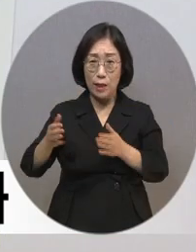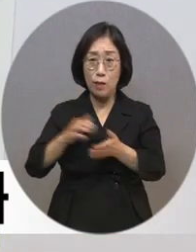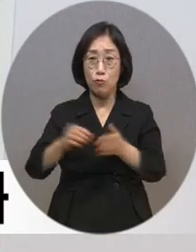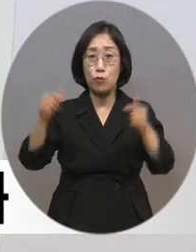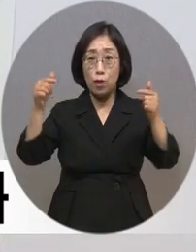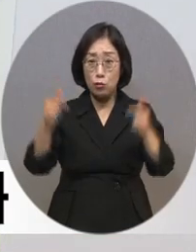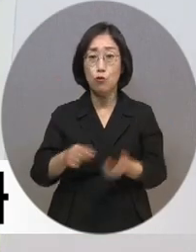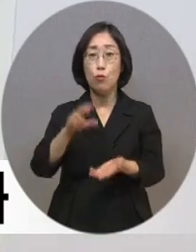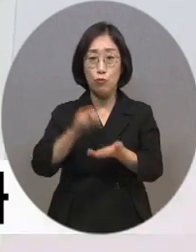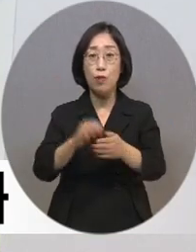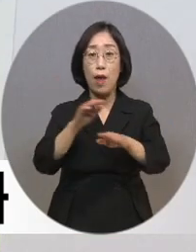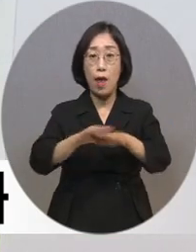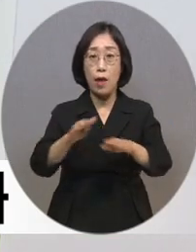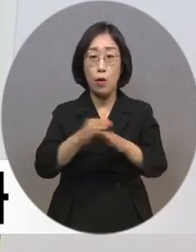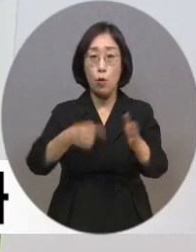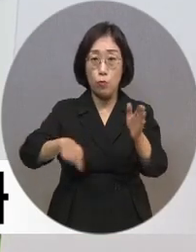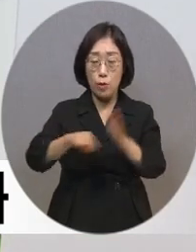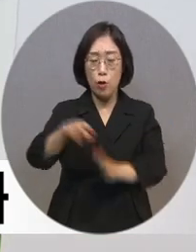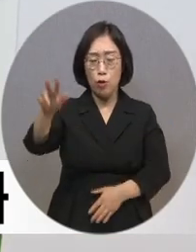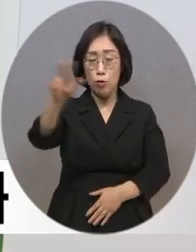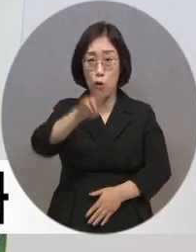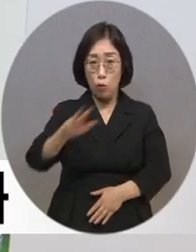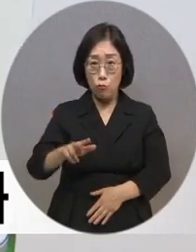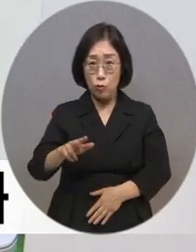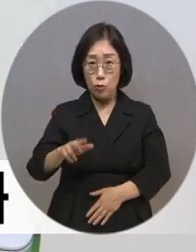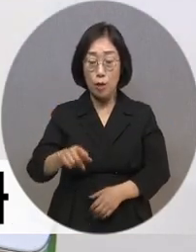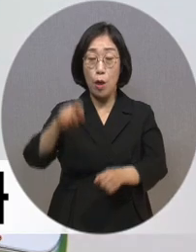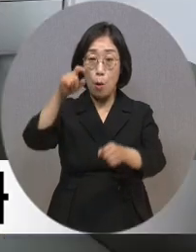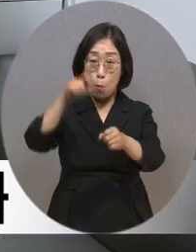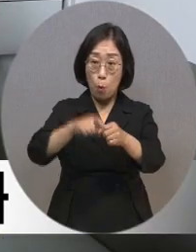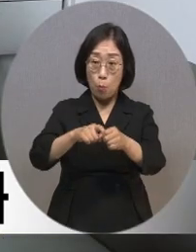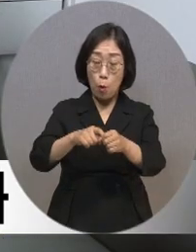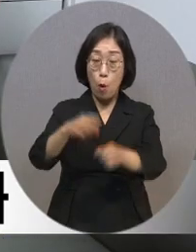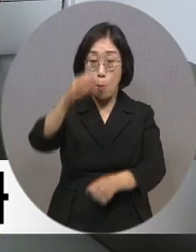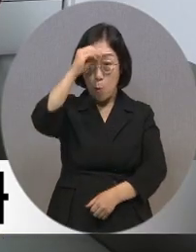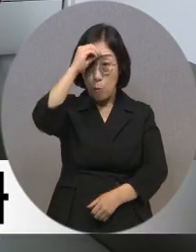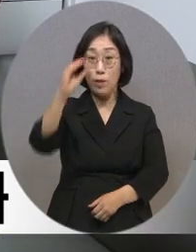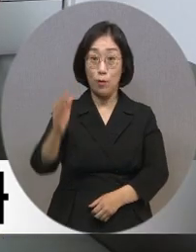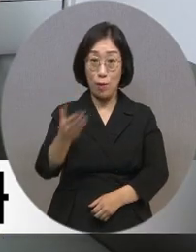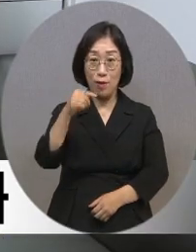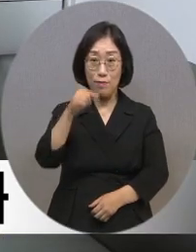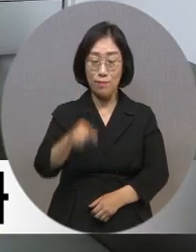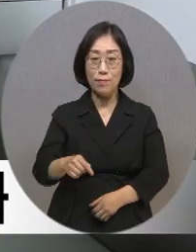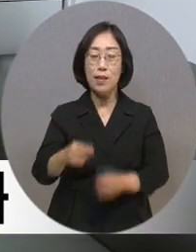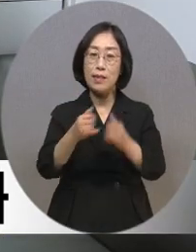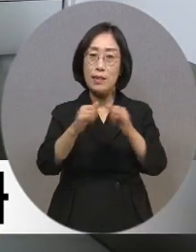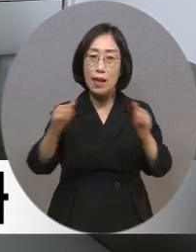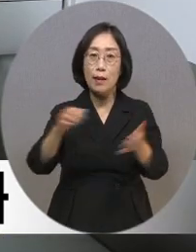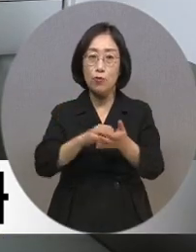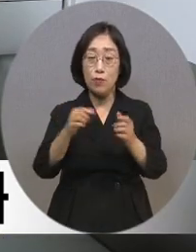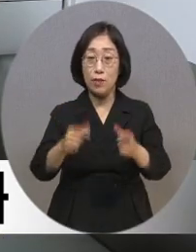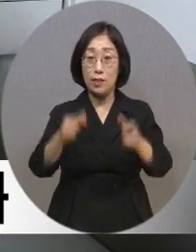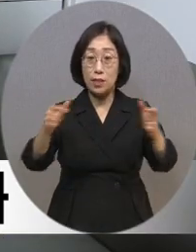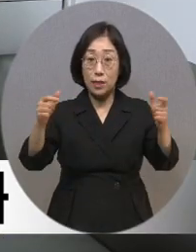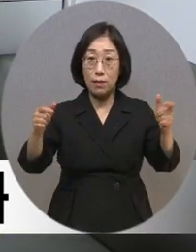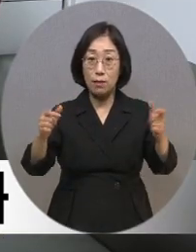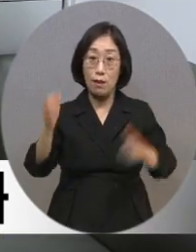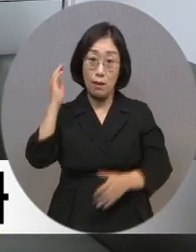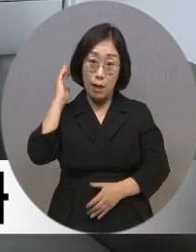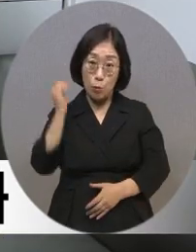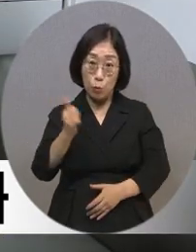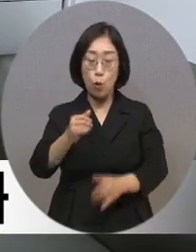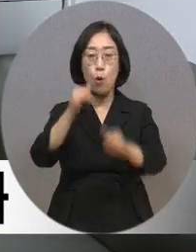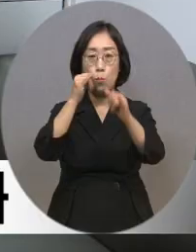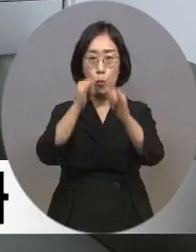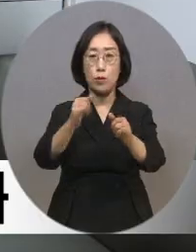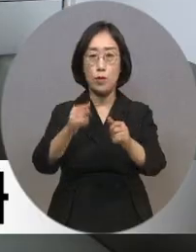패러다임을 제시하며 전국적인 주거정책의 방향성을 제시한 것으로 평가받아 인구정책과 관련해 대통령 기관표창을 받은